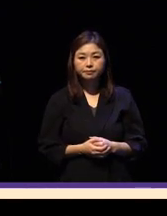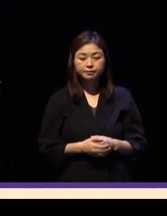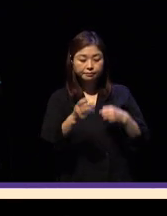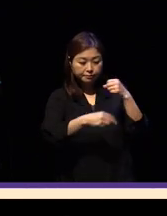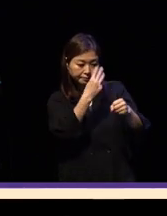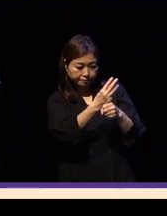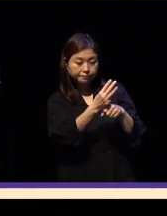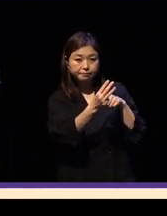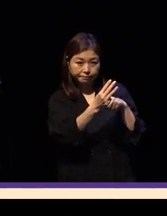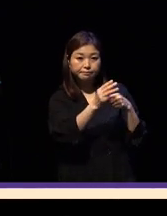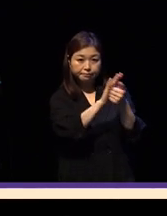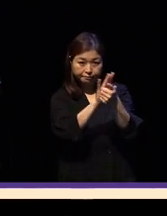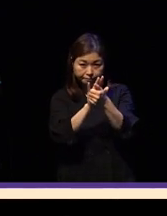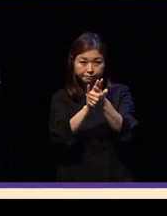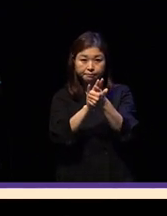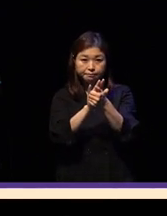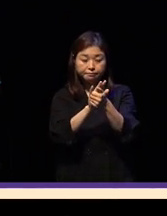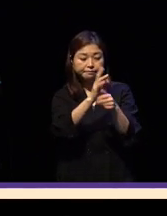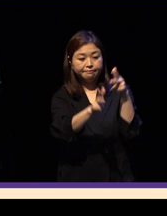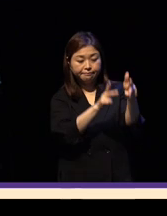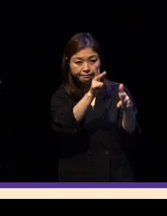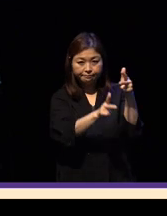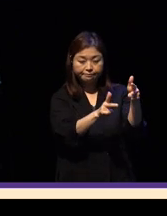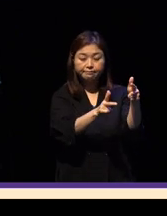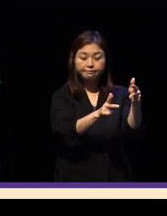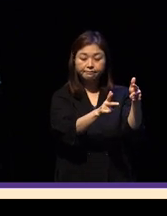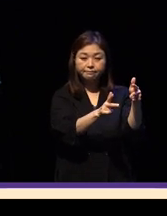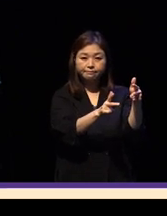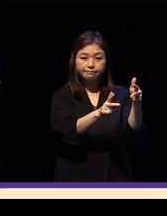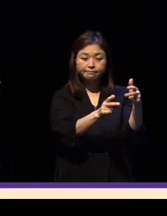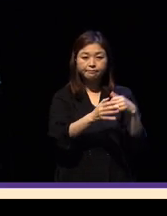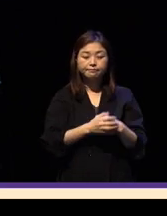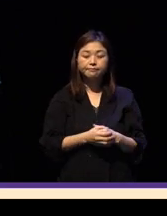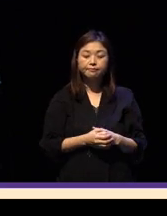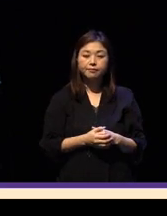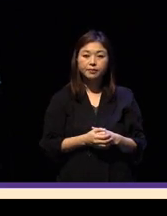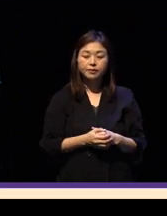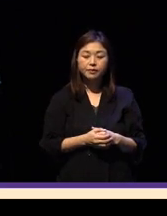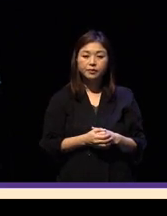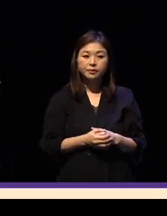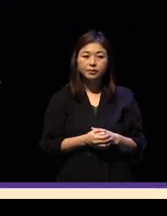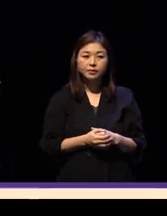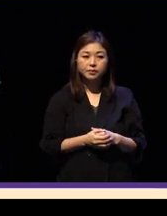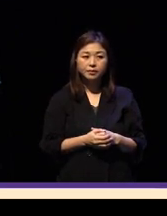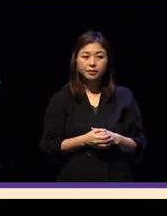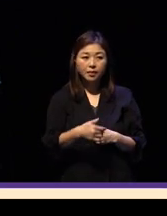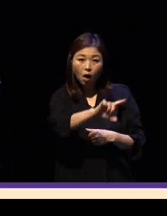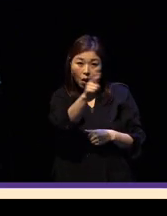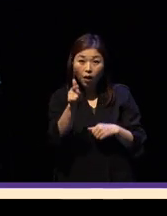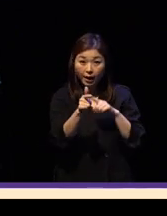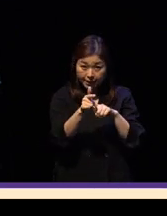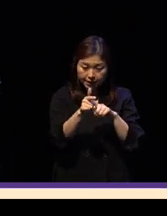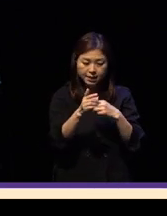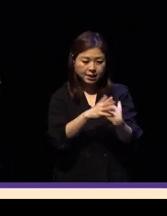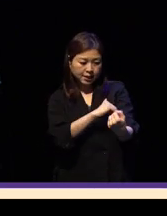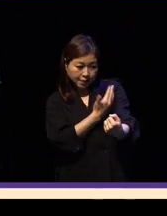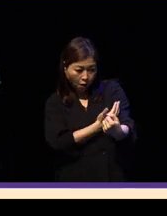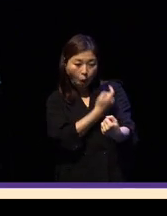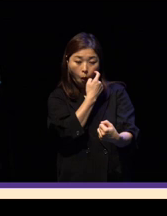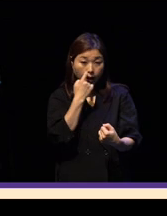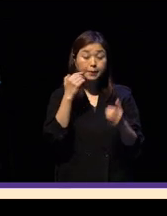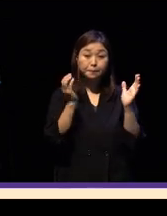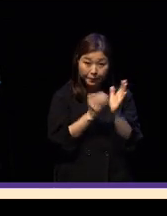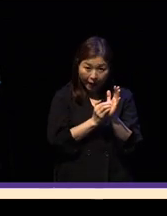3개년 지원을 하는 사업이고 또 기존에 이미 여러 가지 현장에서 역량이 입증된